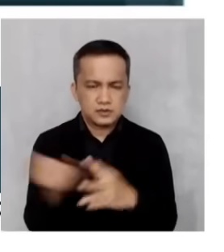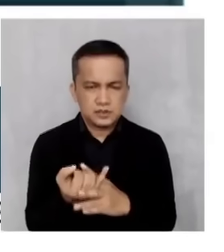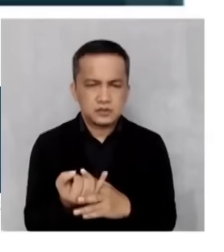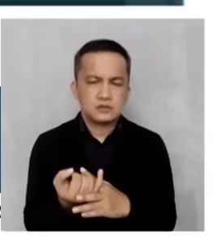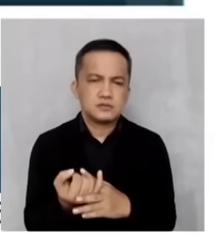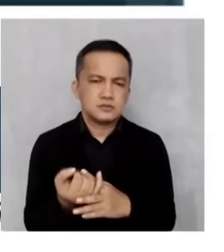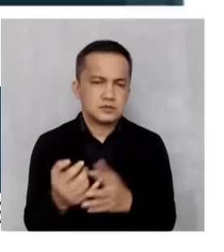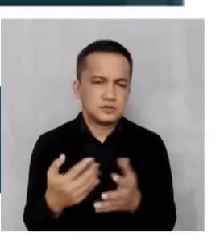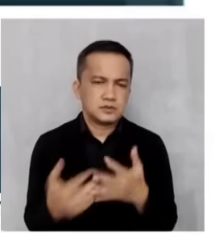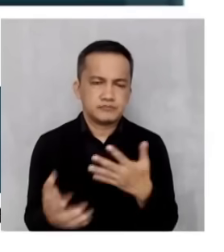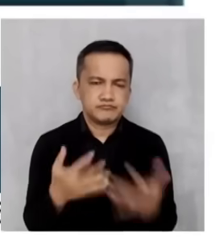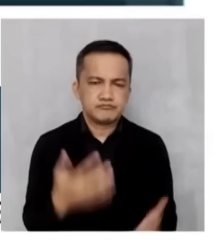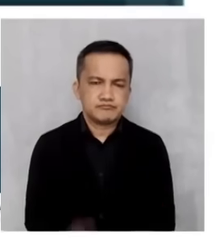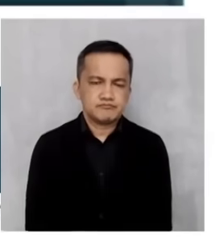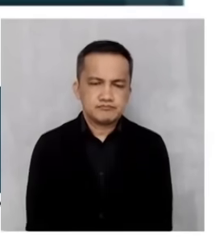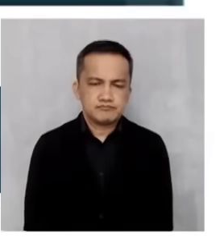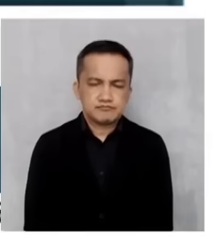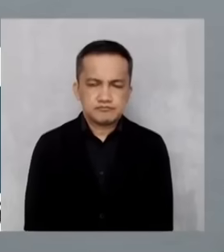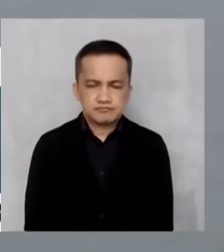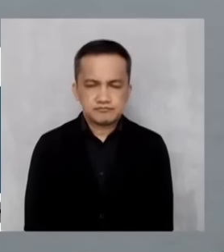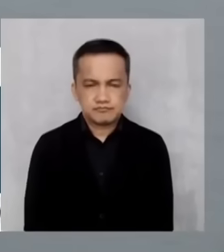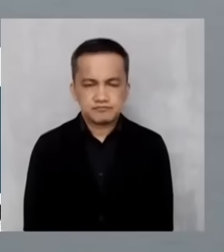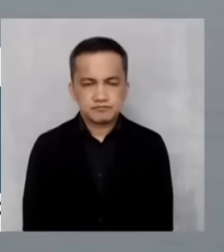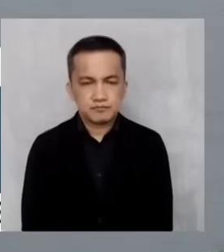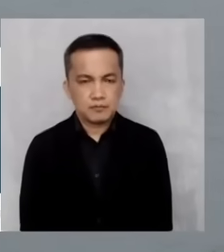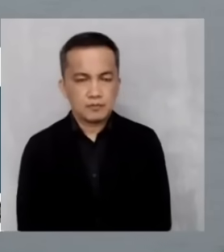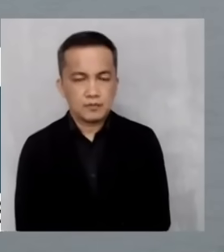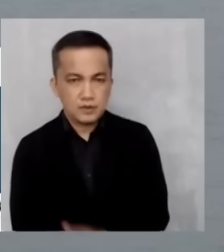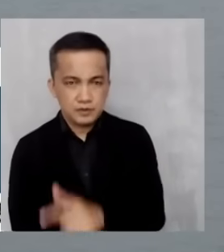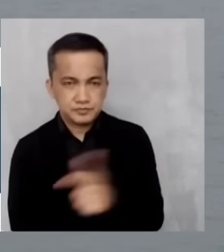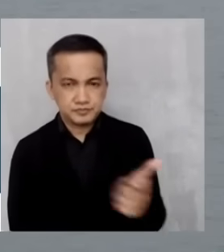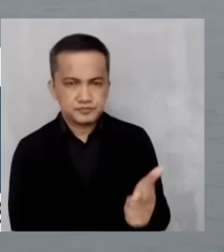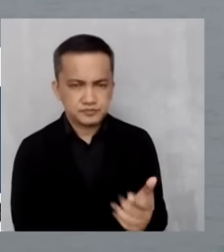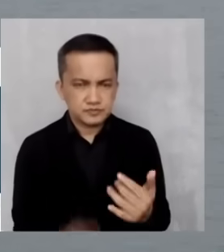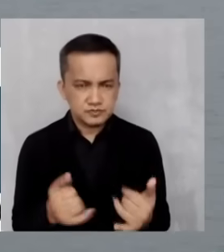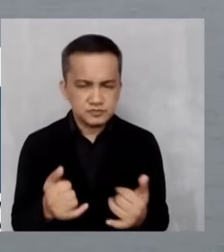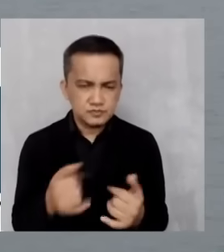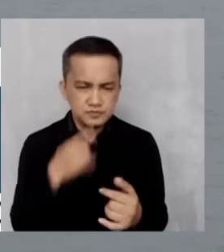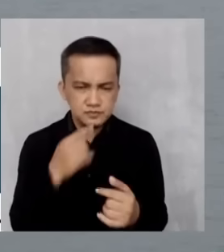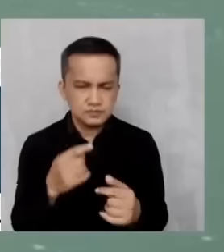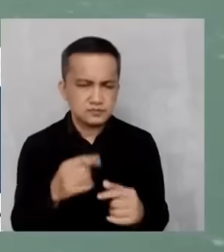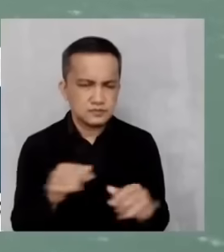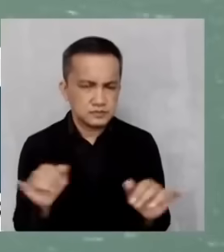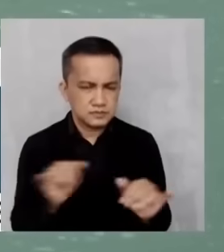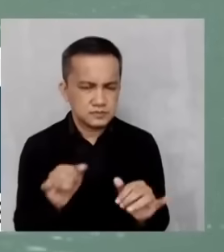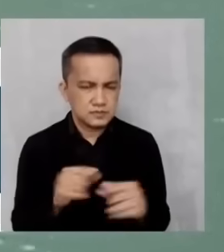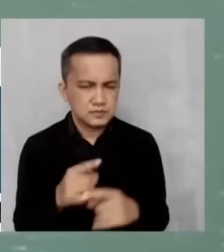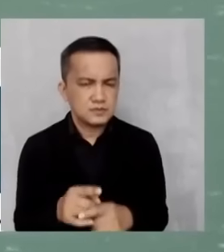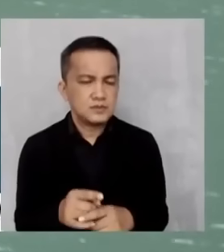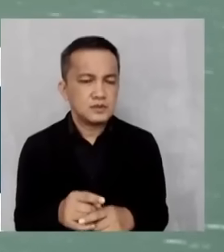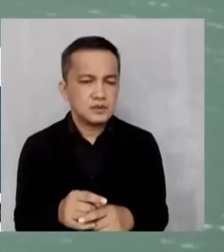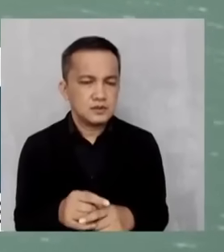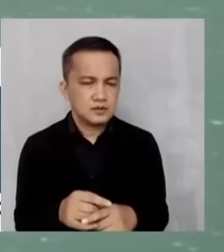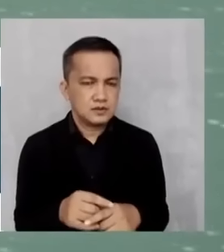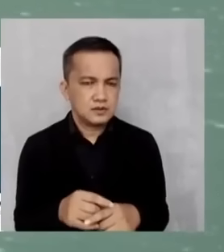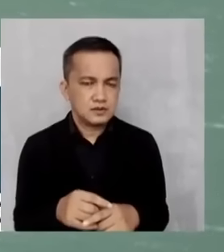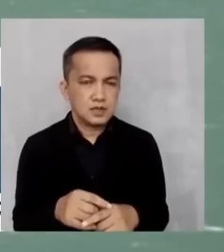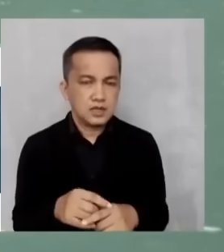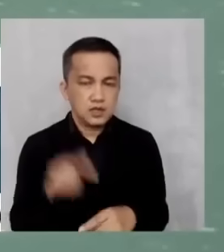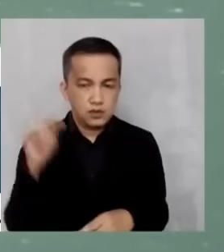papaano. Well, sa ngayon kasi kung like for example magka-cloud seeding